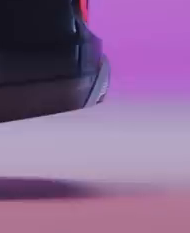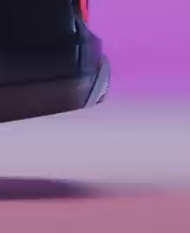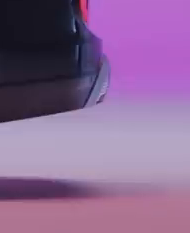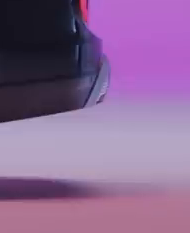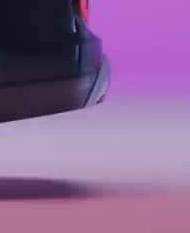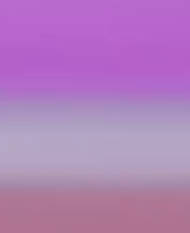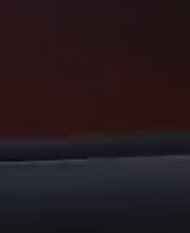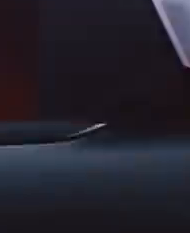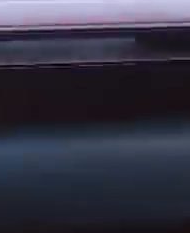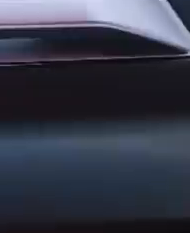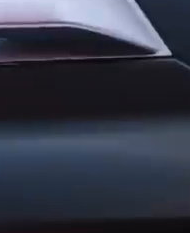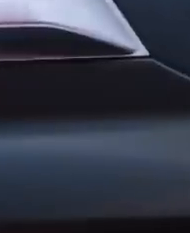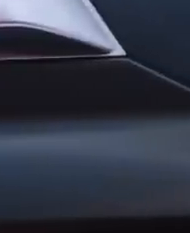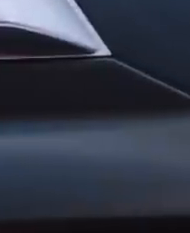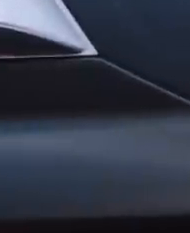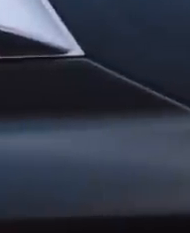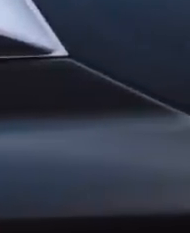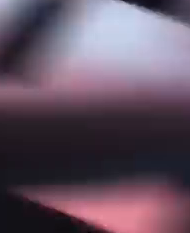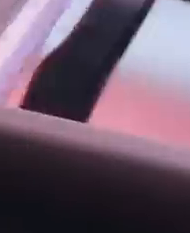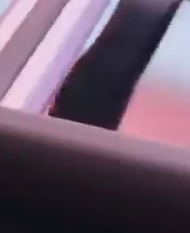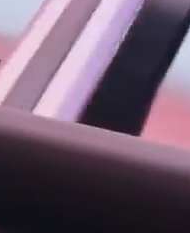강렬한 스타일.